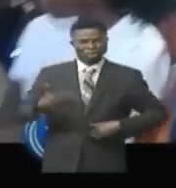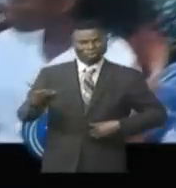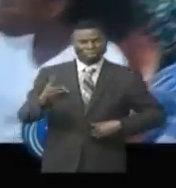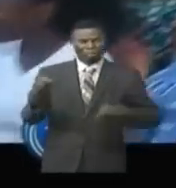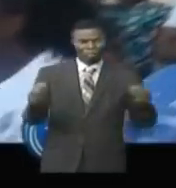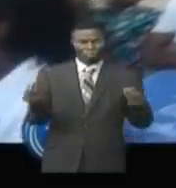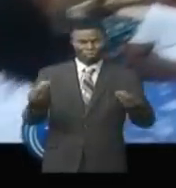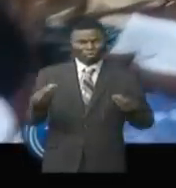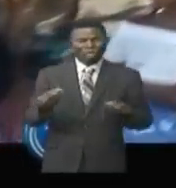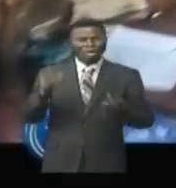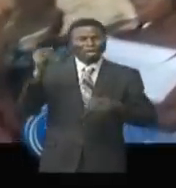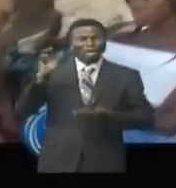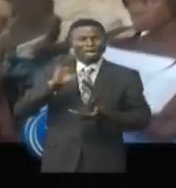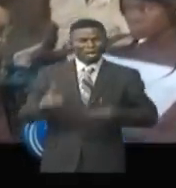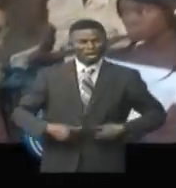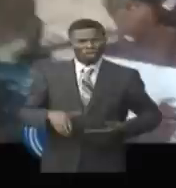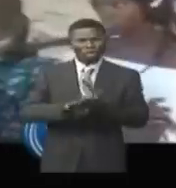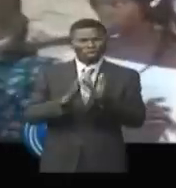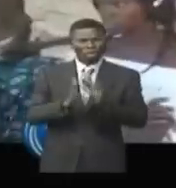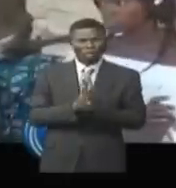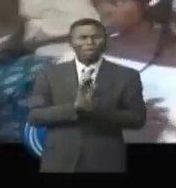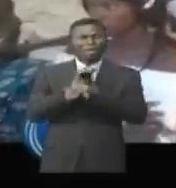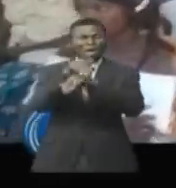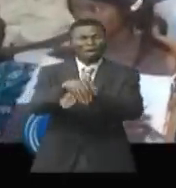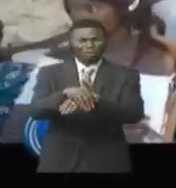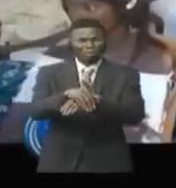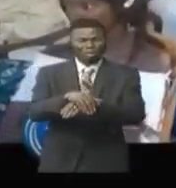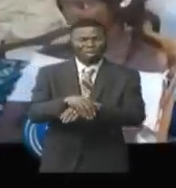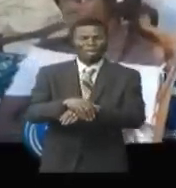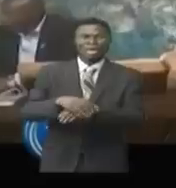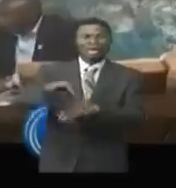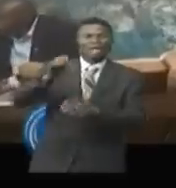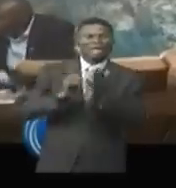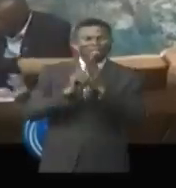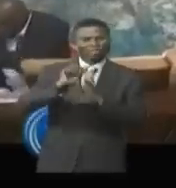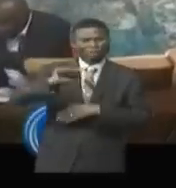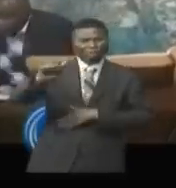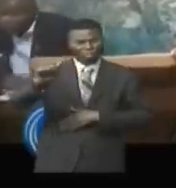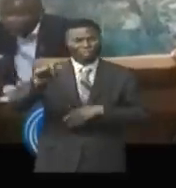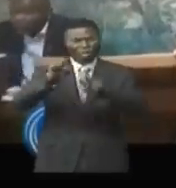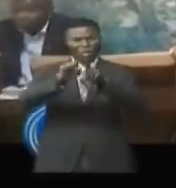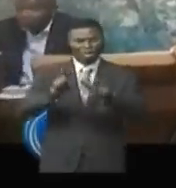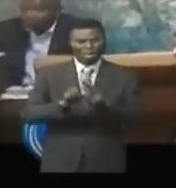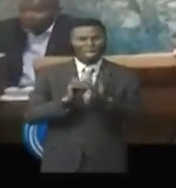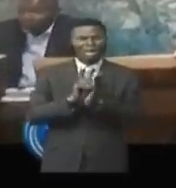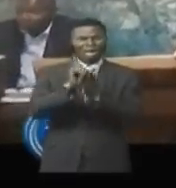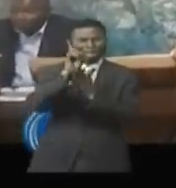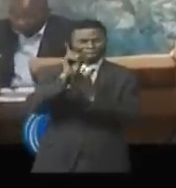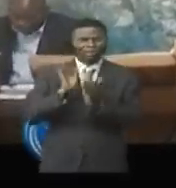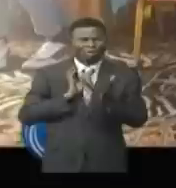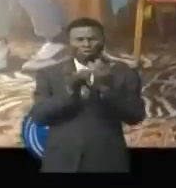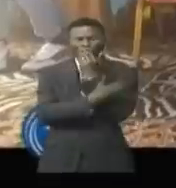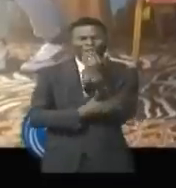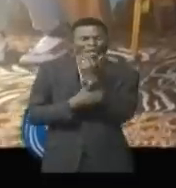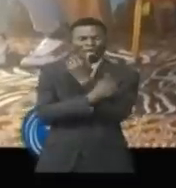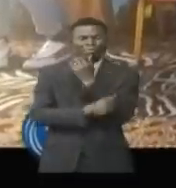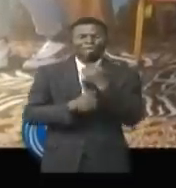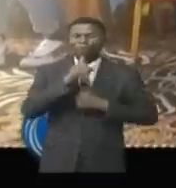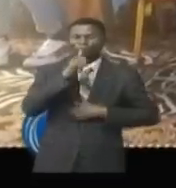pour qu'ils deviennent à même de contribuer à leur propre évolution et à l'épanouissement de notre beau pays.